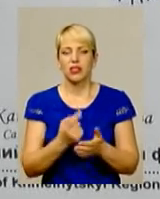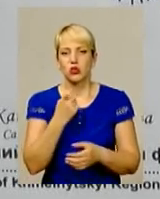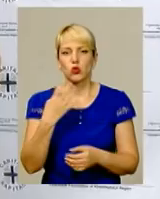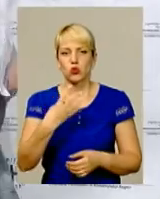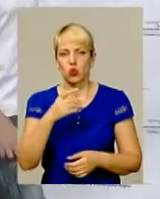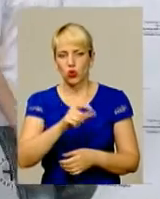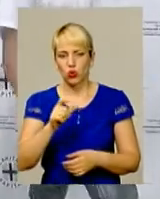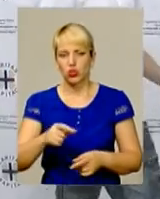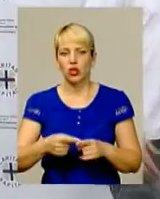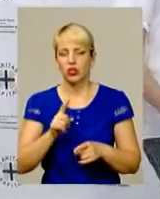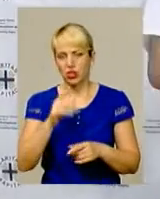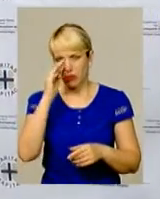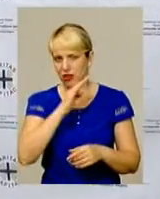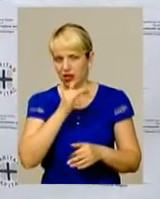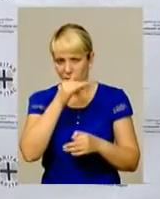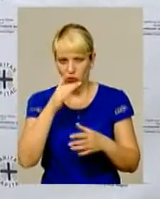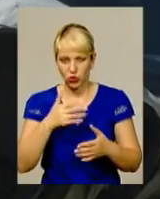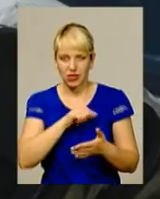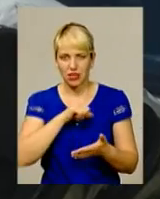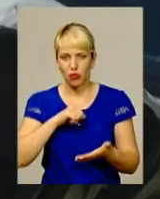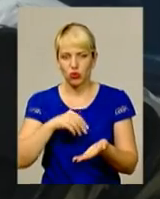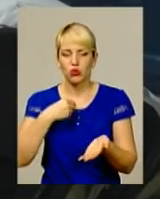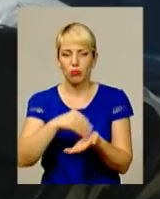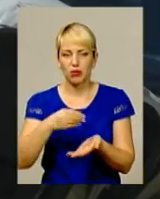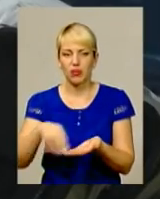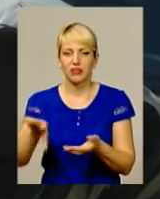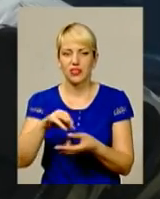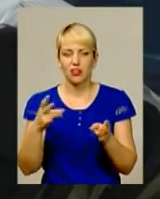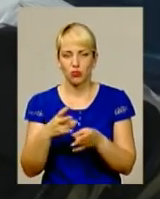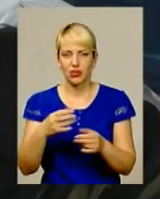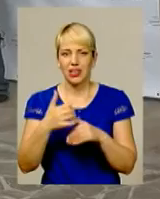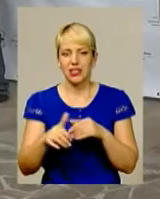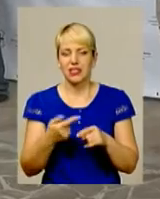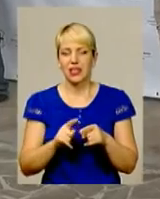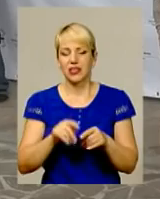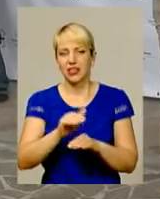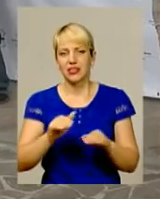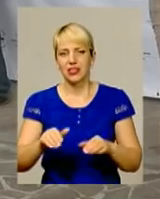учнів, чиї батьки не мають змоги самотужки придбати все необхідне. Серед них і дітки